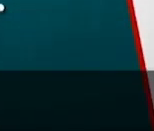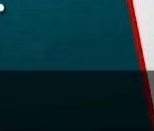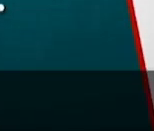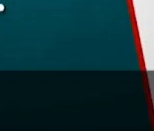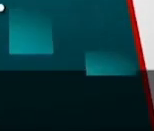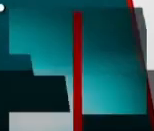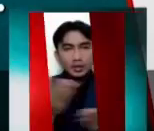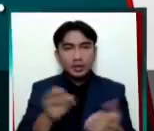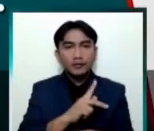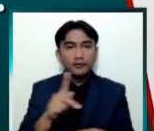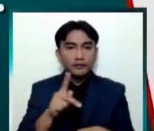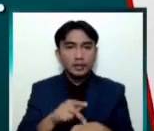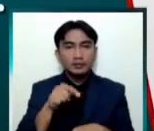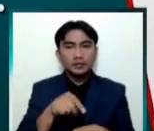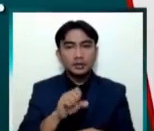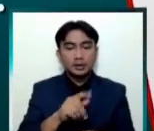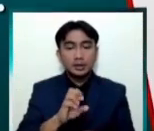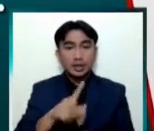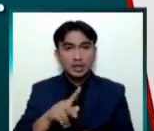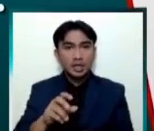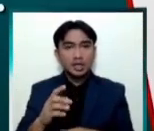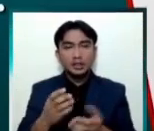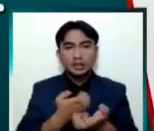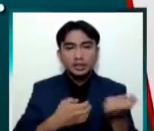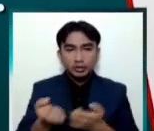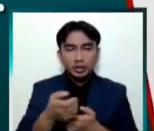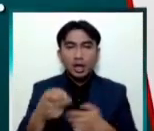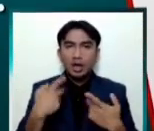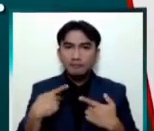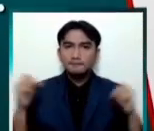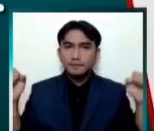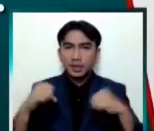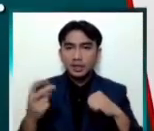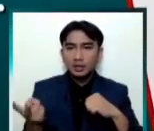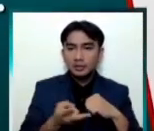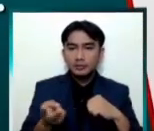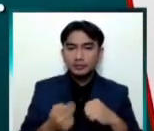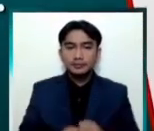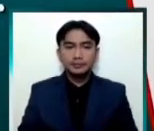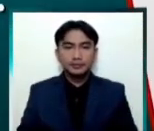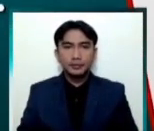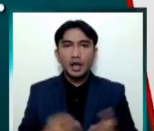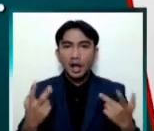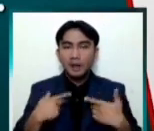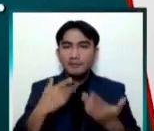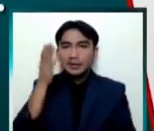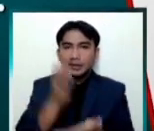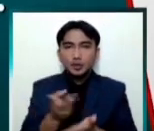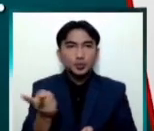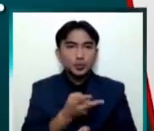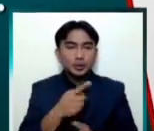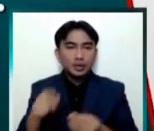Stock Exchange at Securities and Exchange Commission ngayong araw na napagkasunduan na nilang i-terminate o hindi na ituloy ang kanilang investment